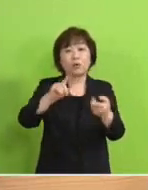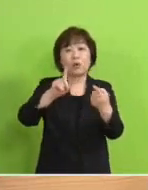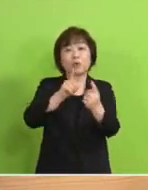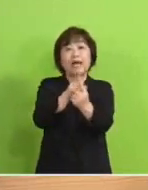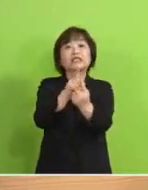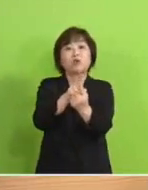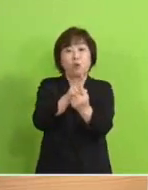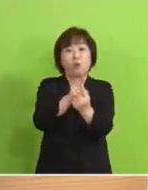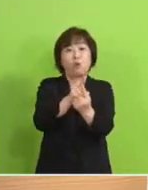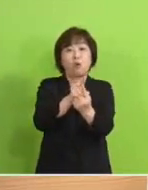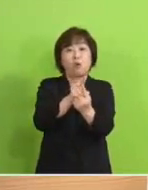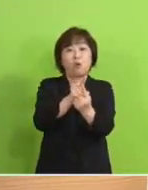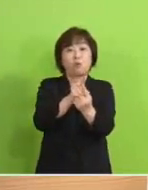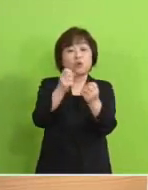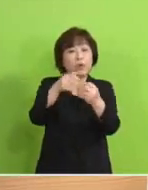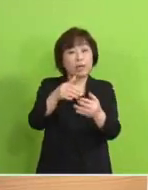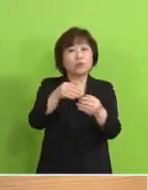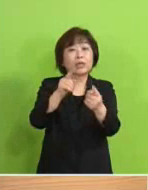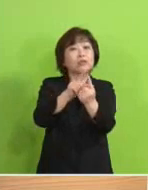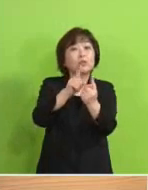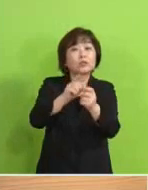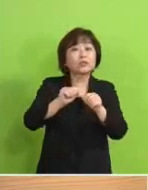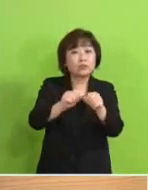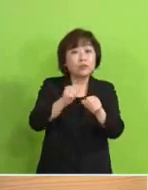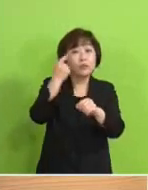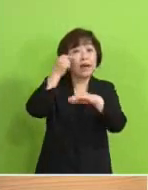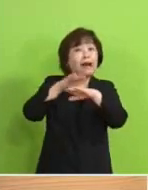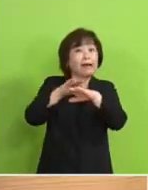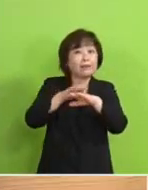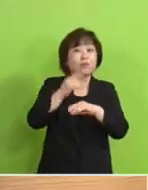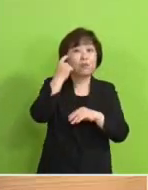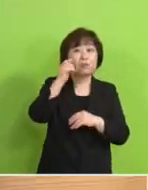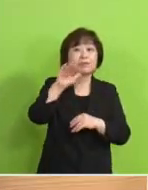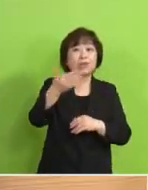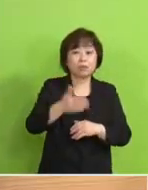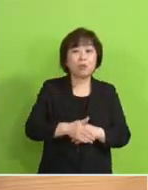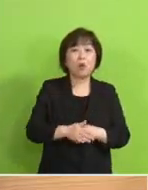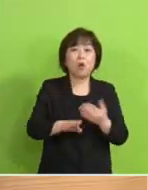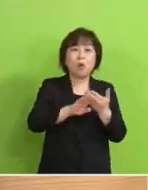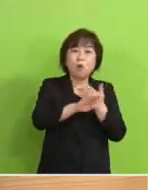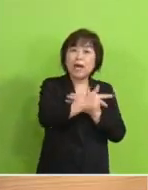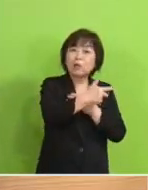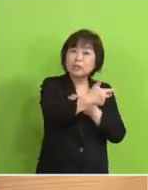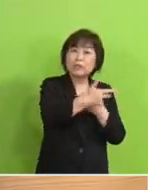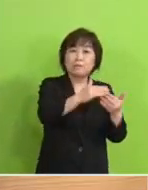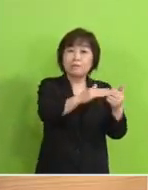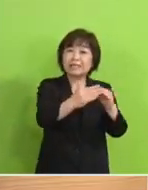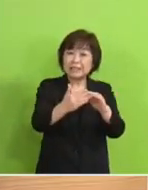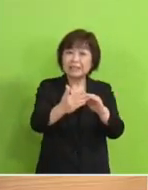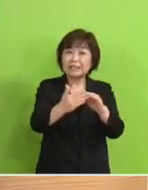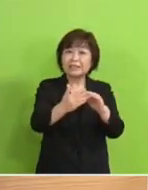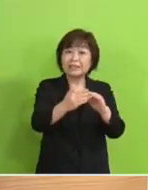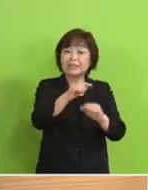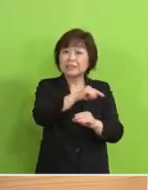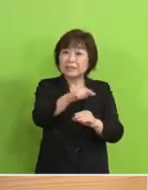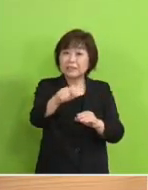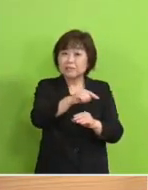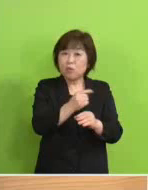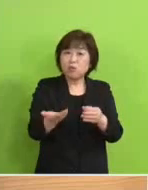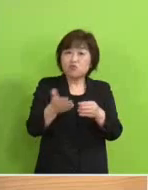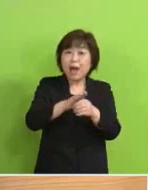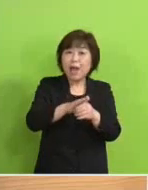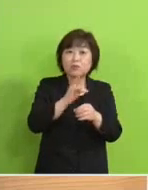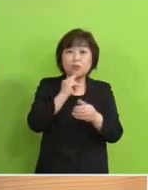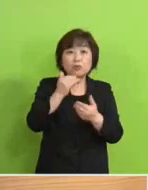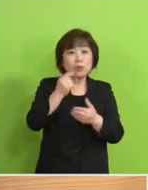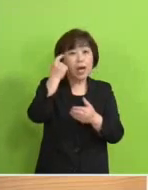はい、お考えというふうにと思うんですけれども、はい、他の市や町、はい、この意味も加える